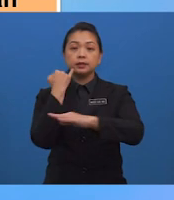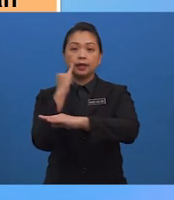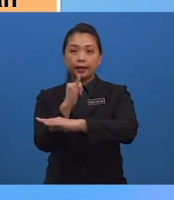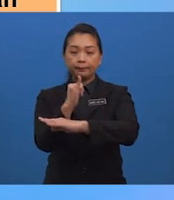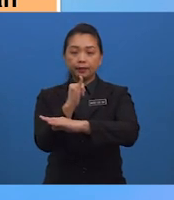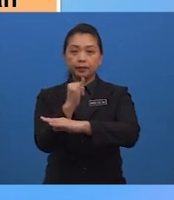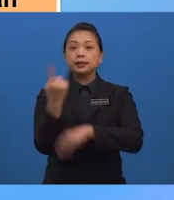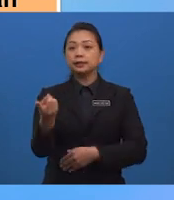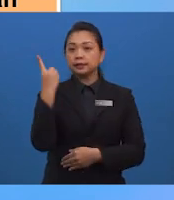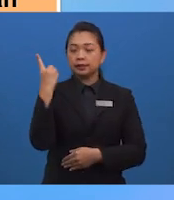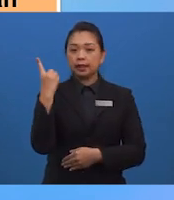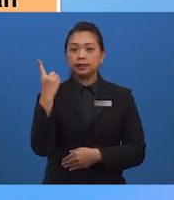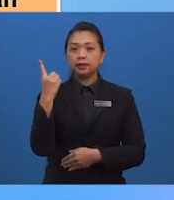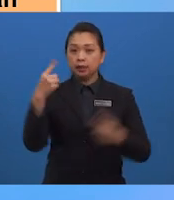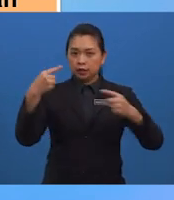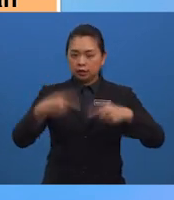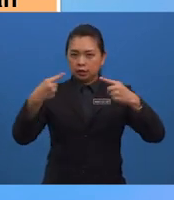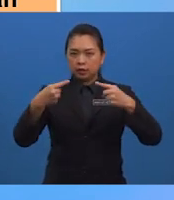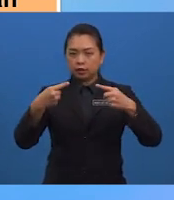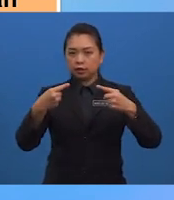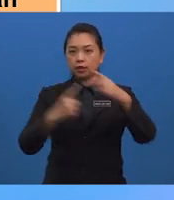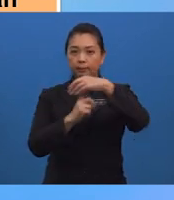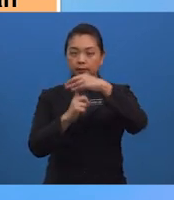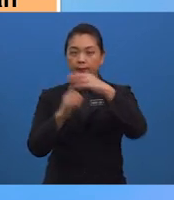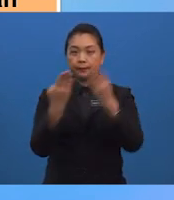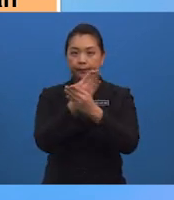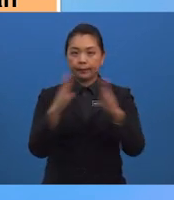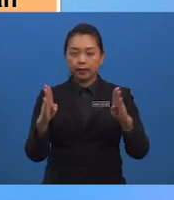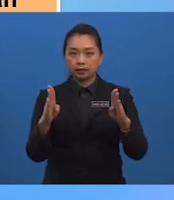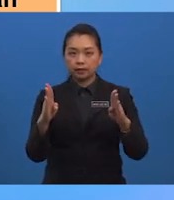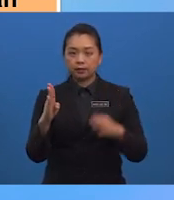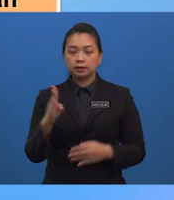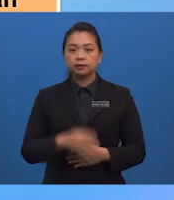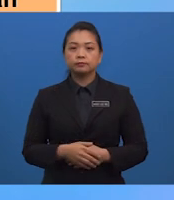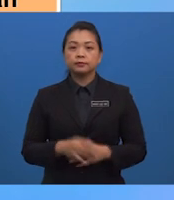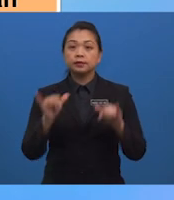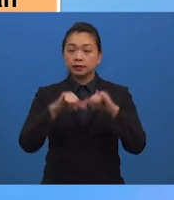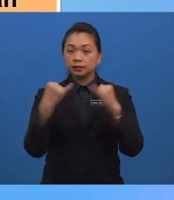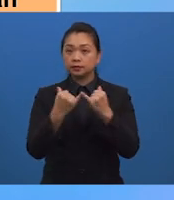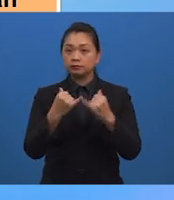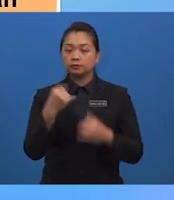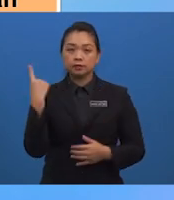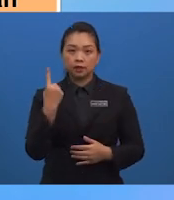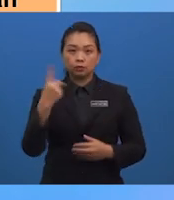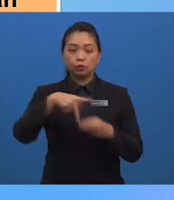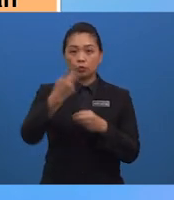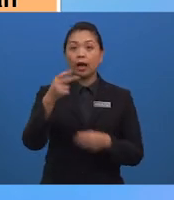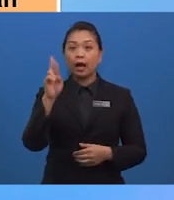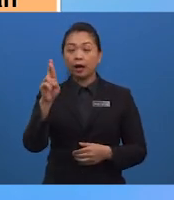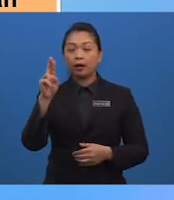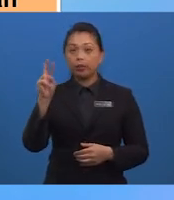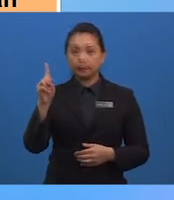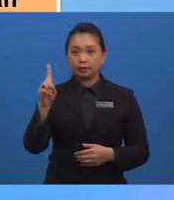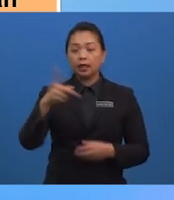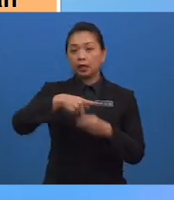di pasaran bebas, maka syarikat pengeluar sentiasa meningkatkan R&D bagi mengeluarkan barangan